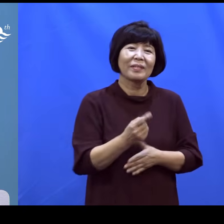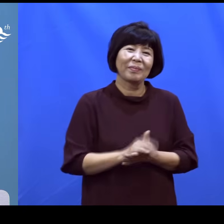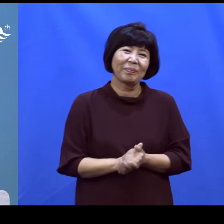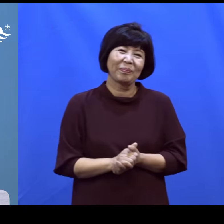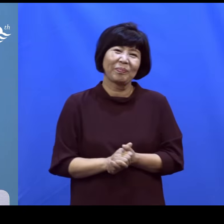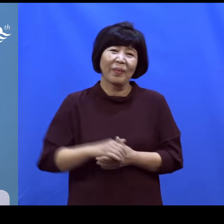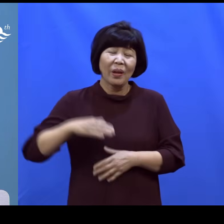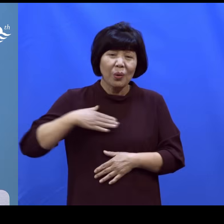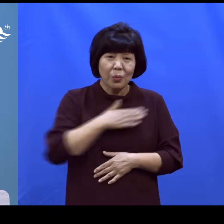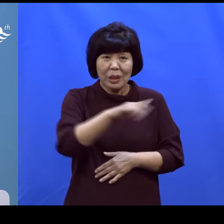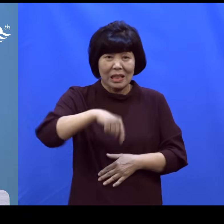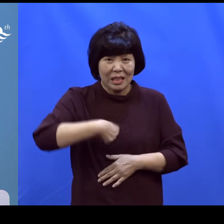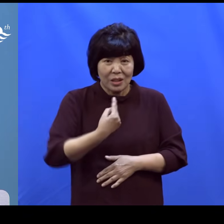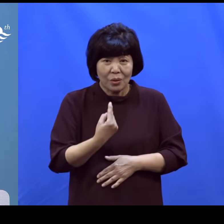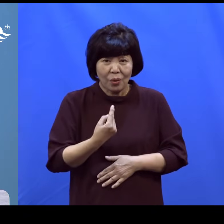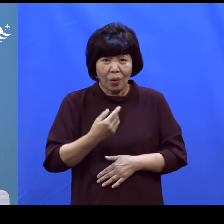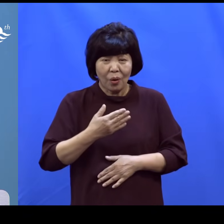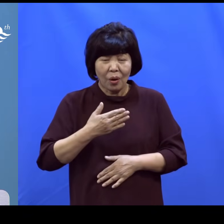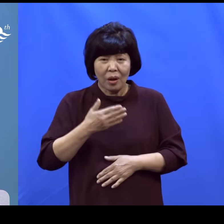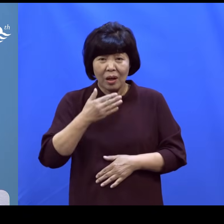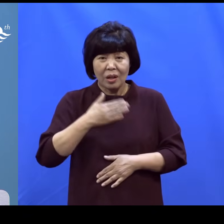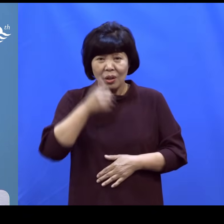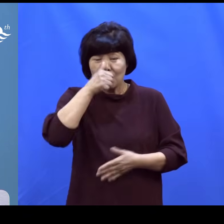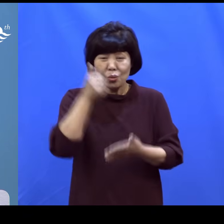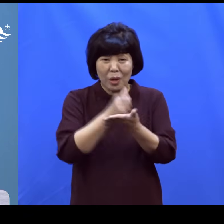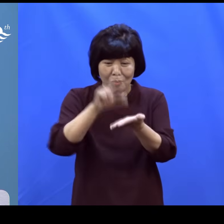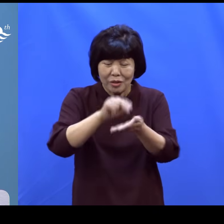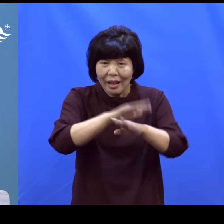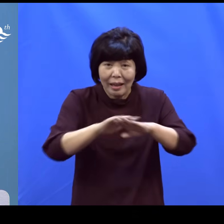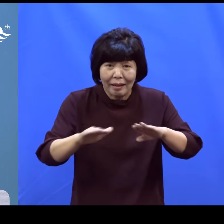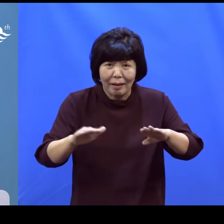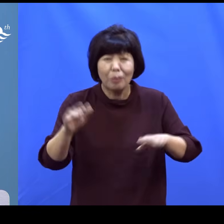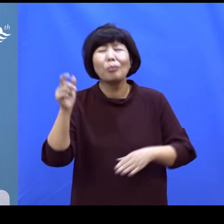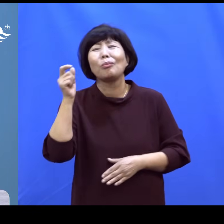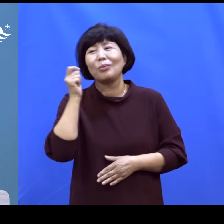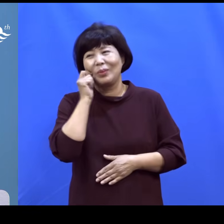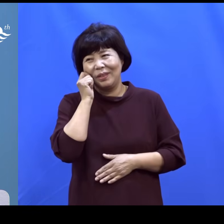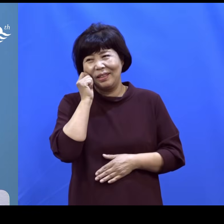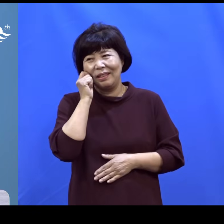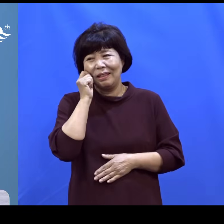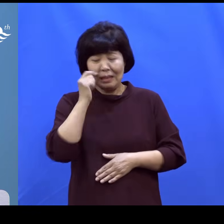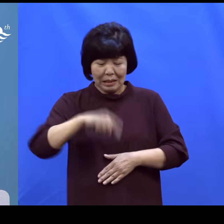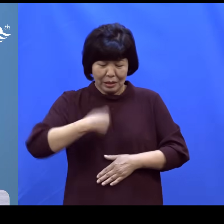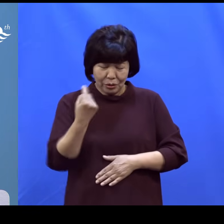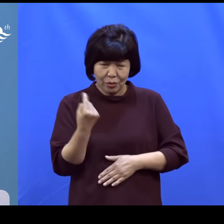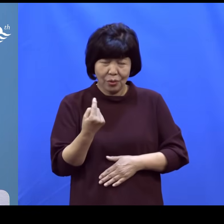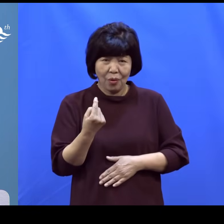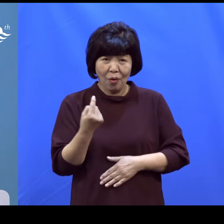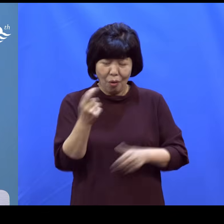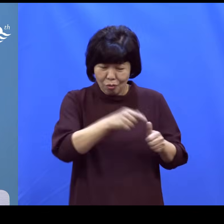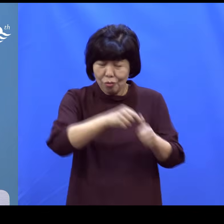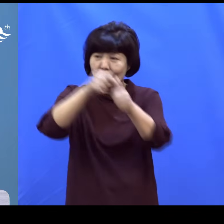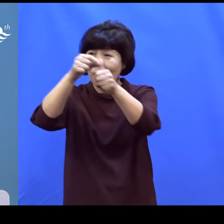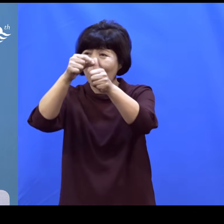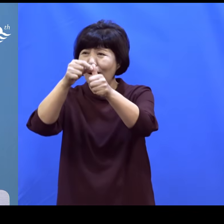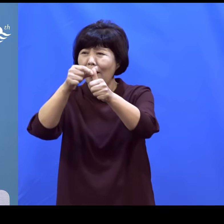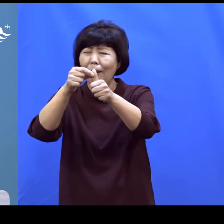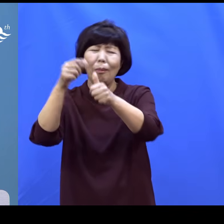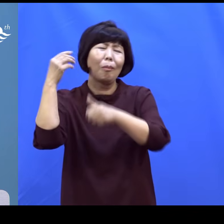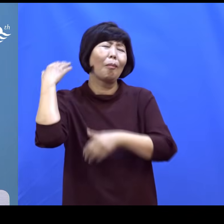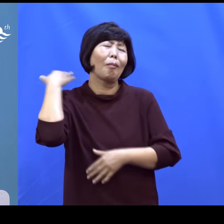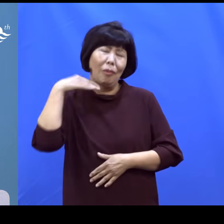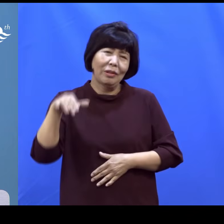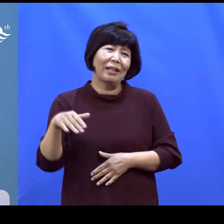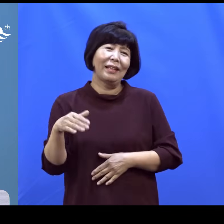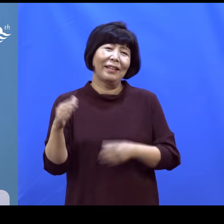우리가 우리 스스로 구원해낸다면 하나님의 인간이 되셔서 이 세상에 오실 이유가 없죠. 무슨 그런 일을 하실 이유가 있겠어요?